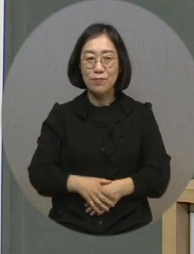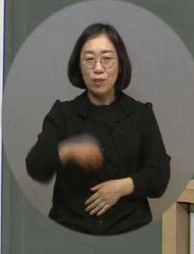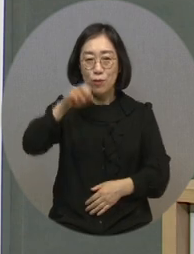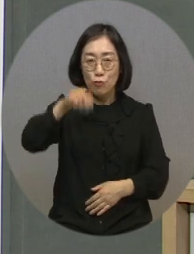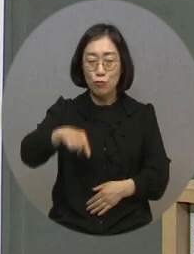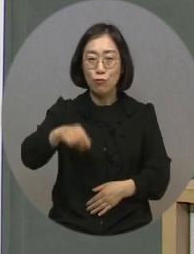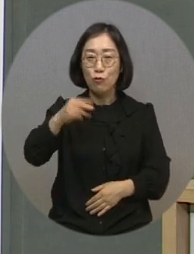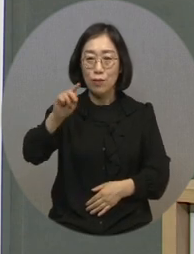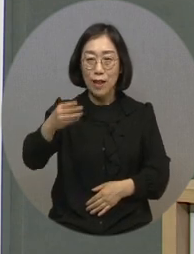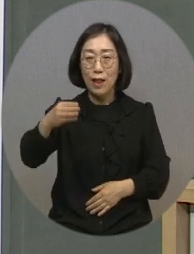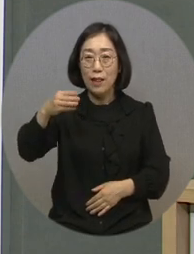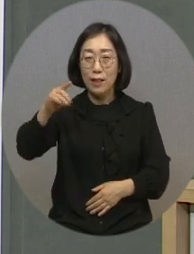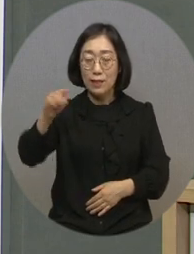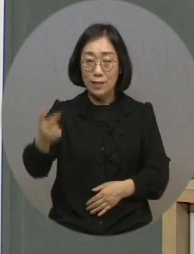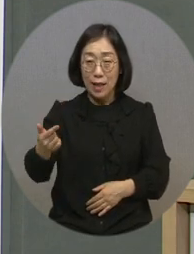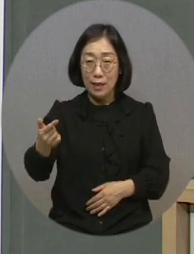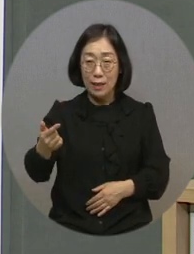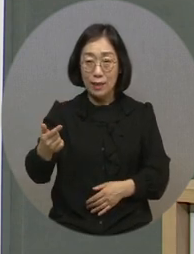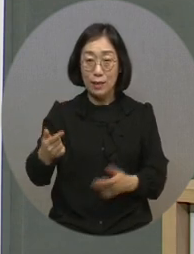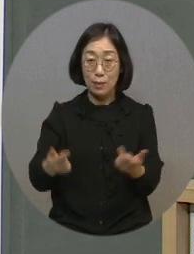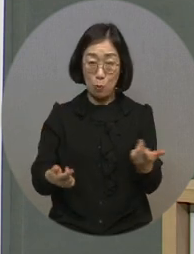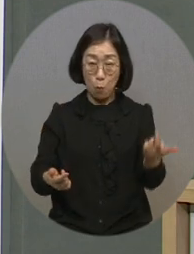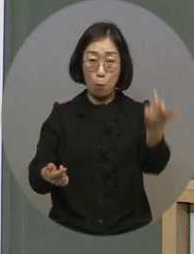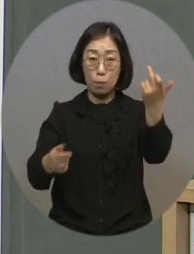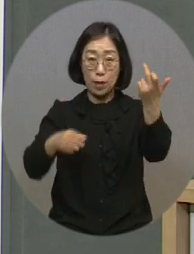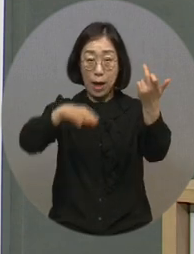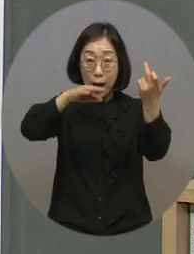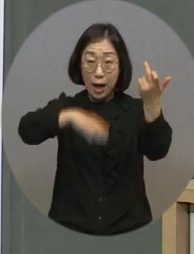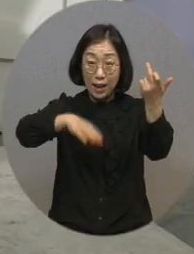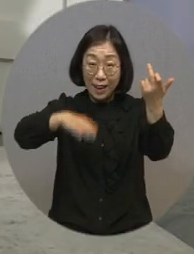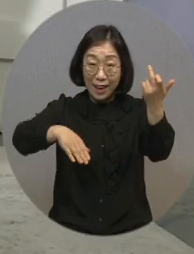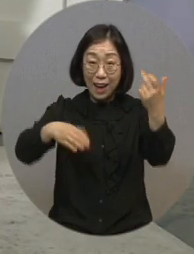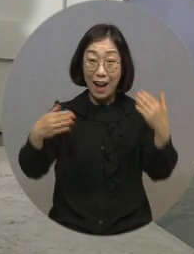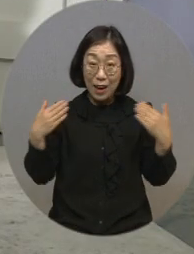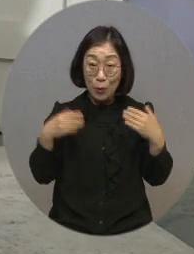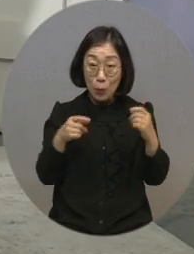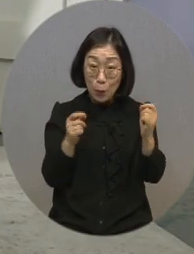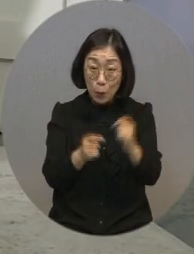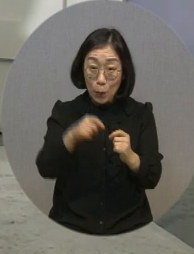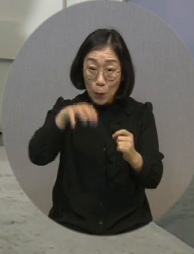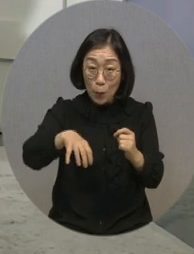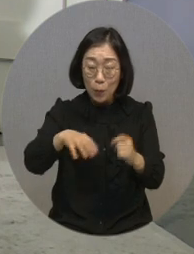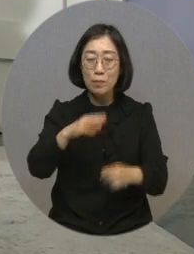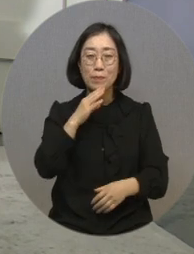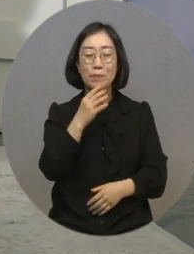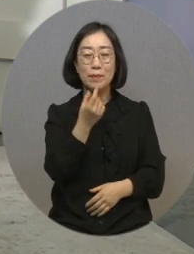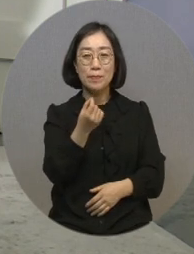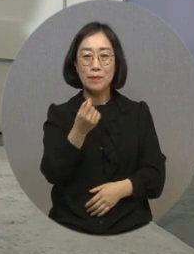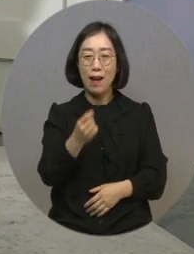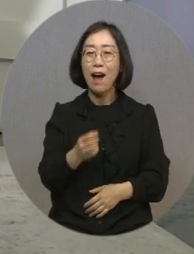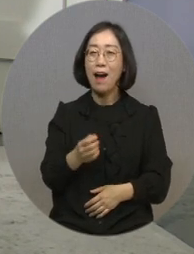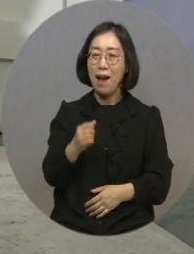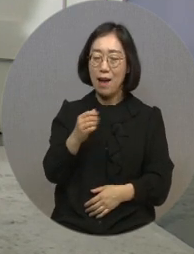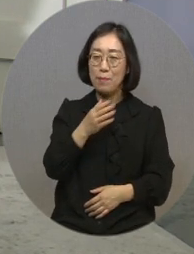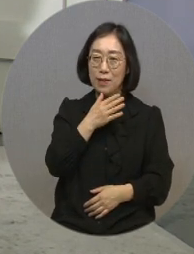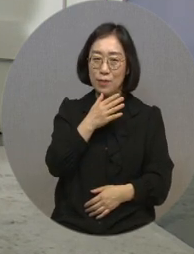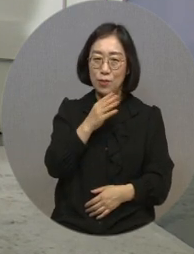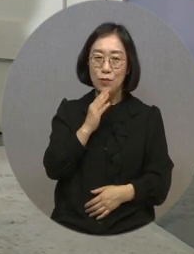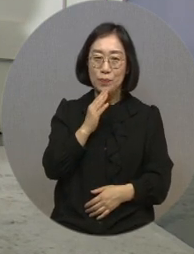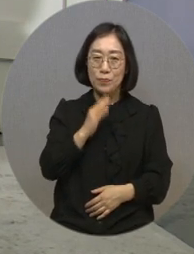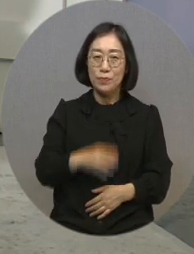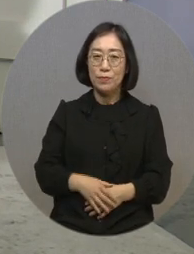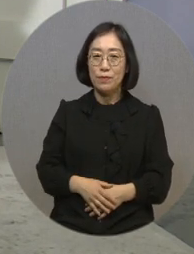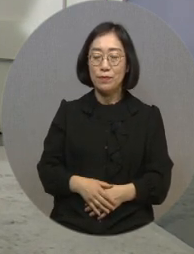유달산 맞습니다. 높이. 그러니까 유달산 밑에 있습니까? 예, 맞습니다. 학교가? 예, 예, 예. 아, 어떻게 보면은 그래요. 지대로